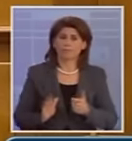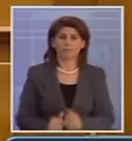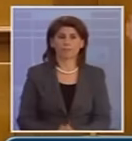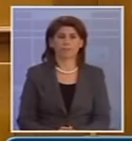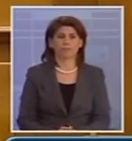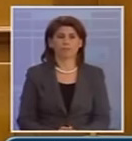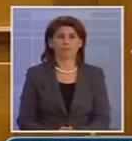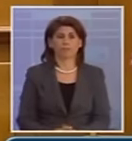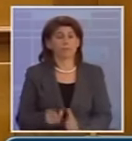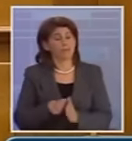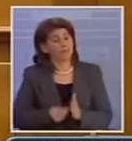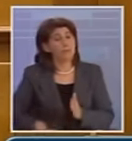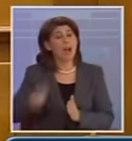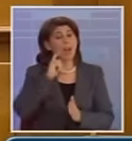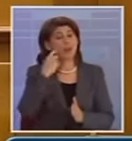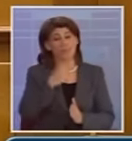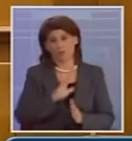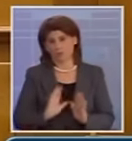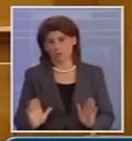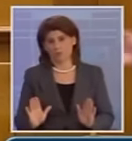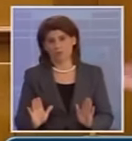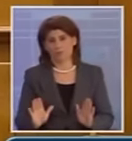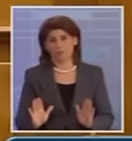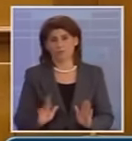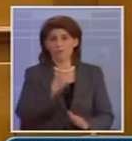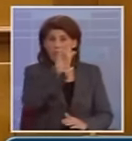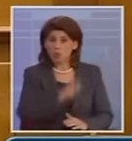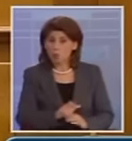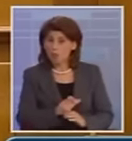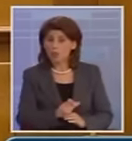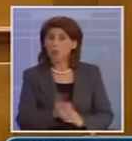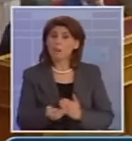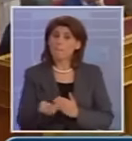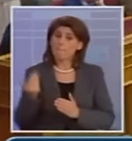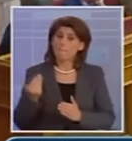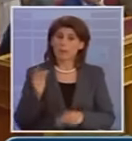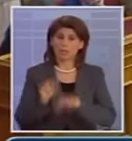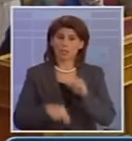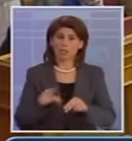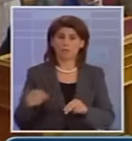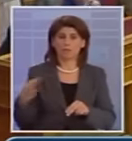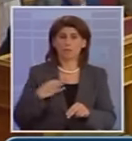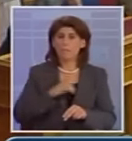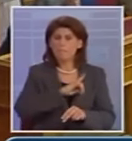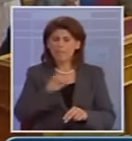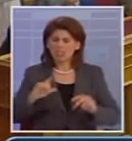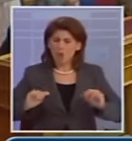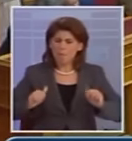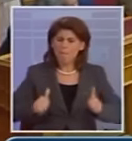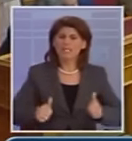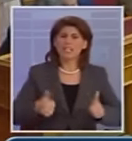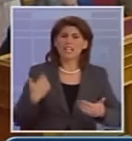που ξεπεράσατε και τον εαυτό σας. Εσείς ο ίδιος προεκλογικά μας λέγατε να μην τολμήσουμε